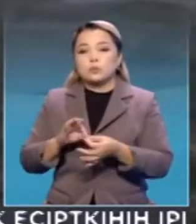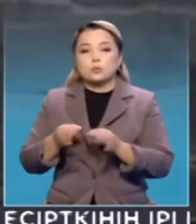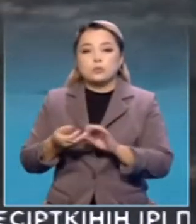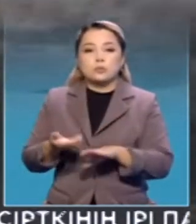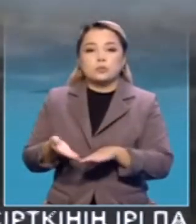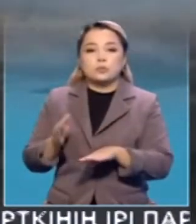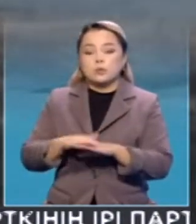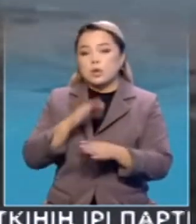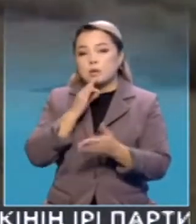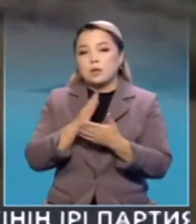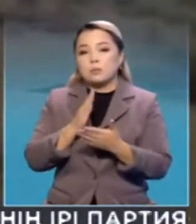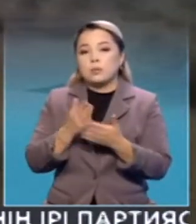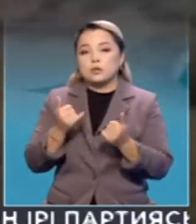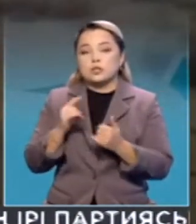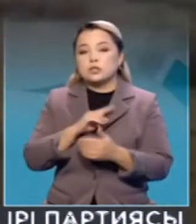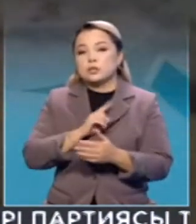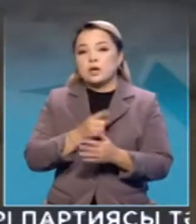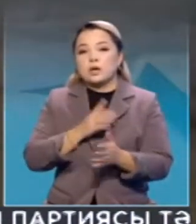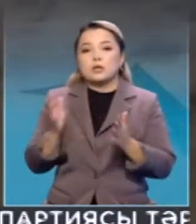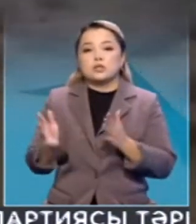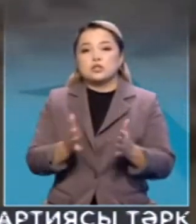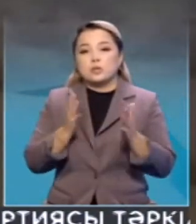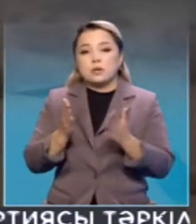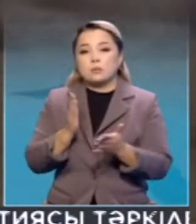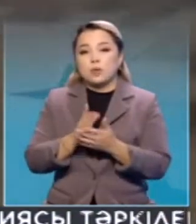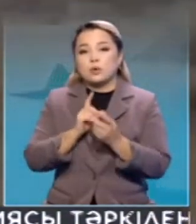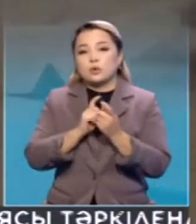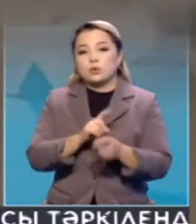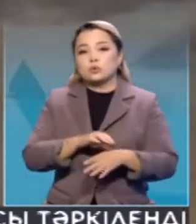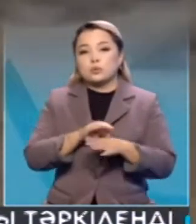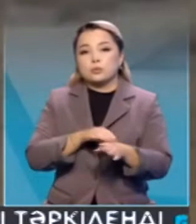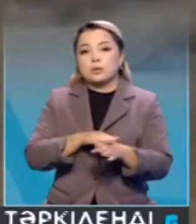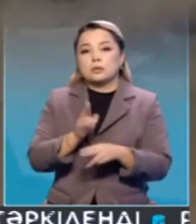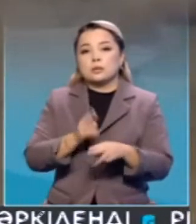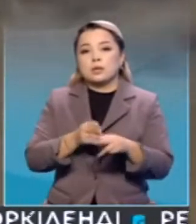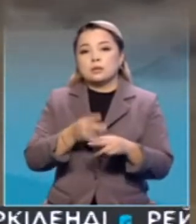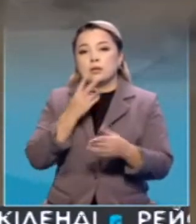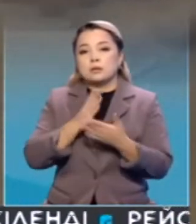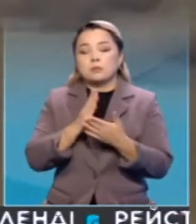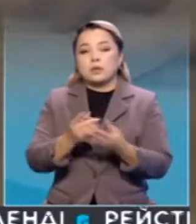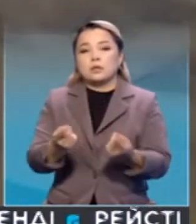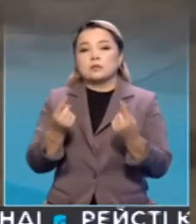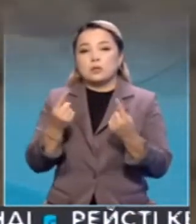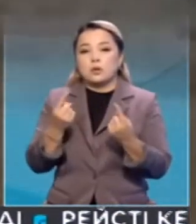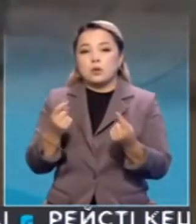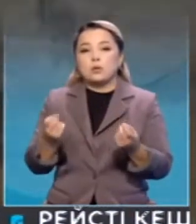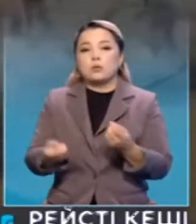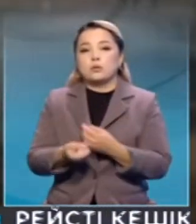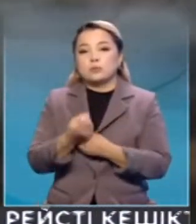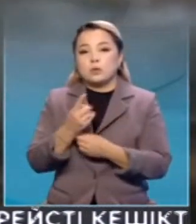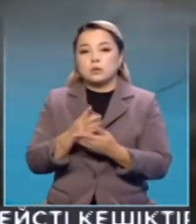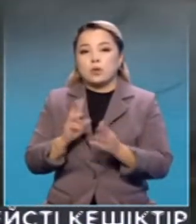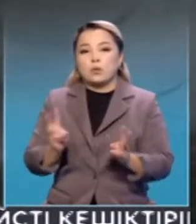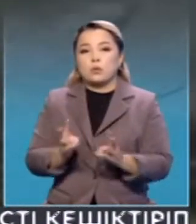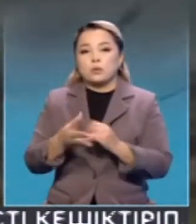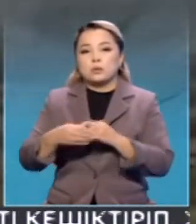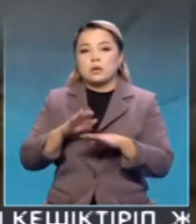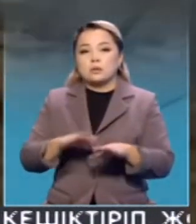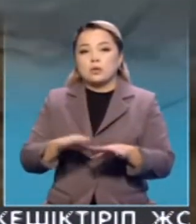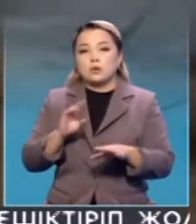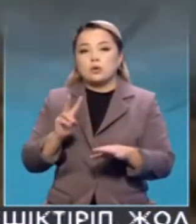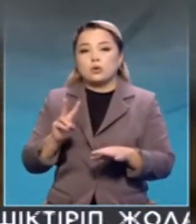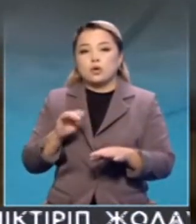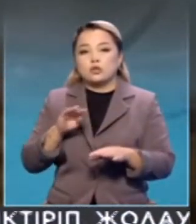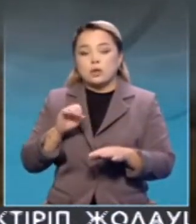отыр. Оның үстіне екпінді жел де тілсіз жаумен күреске кедергі келтіріп отыр. Ең ірі өрт ошақтары Үржар мен Абай ауданында тіркелген,